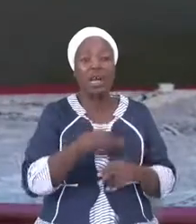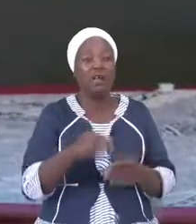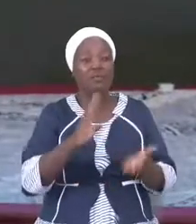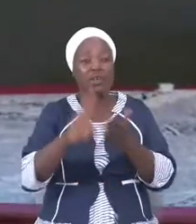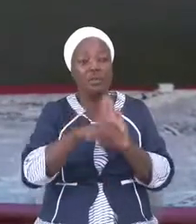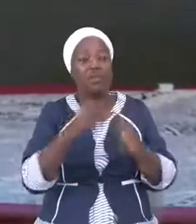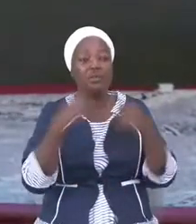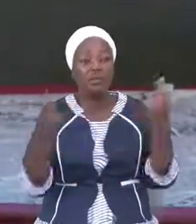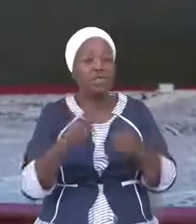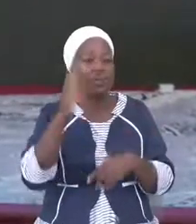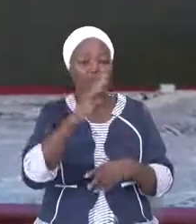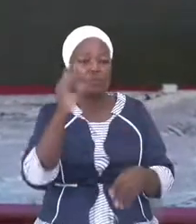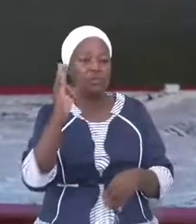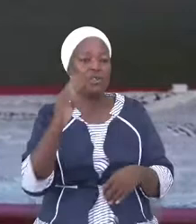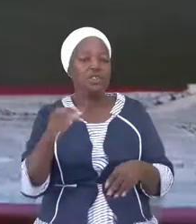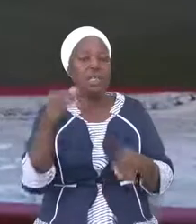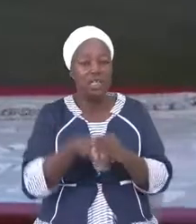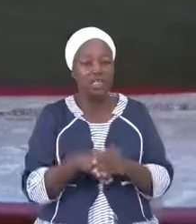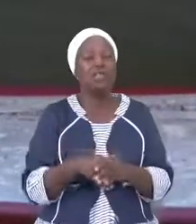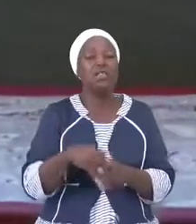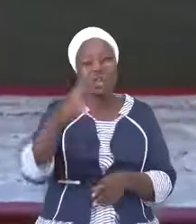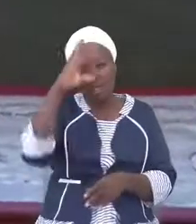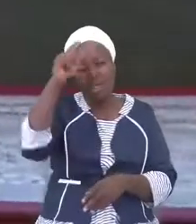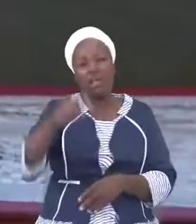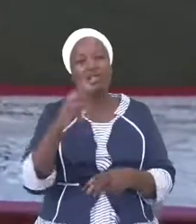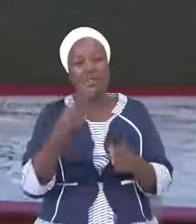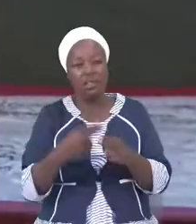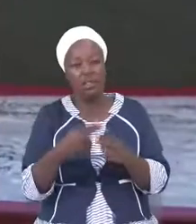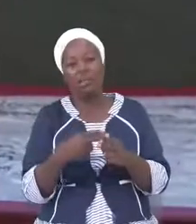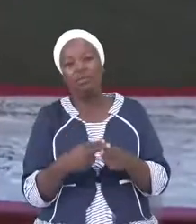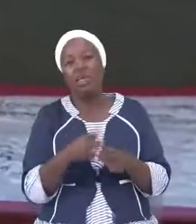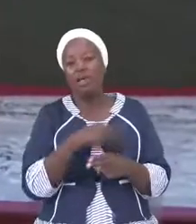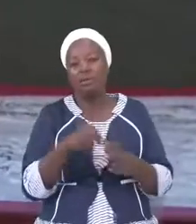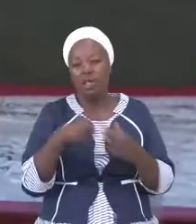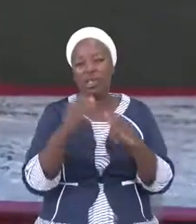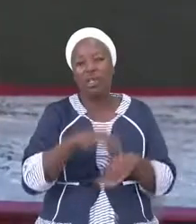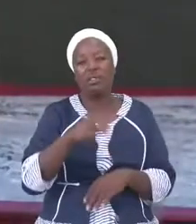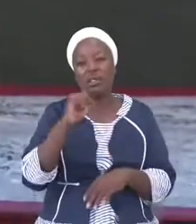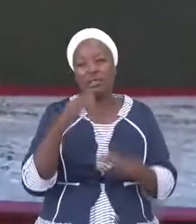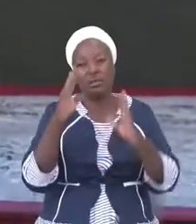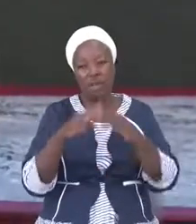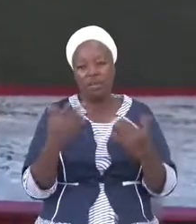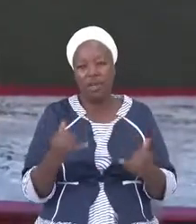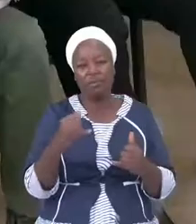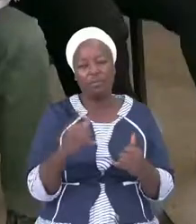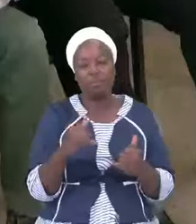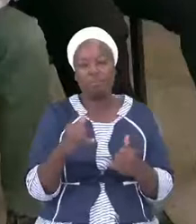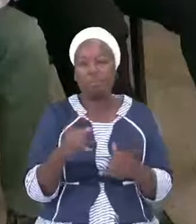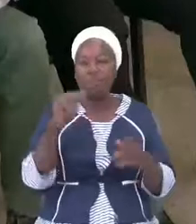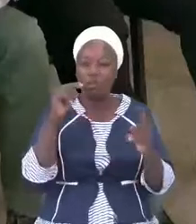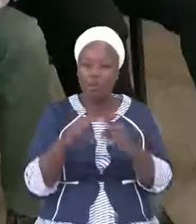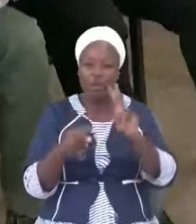péchés seraient prêchés en son nom à toutes les nations, à commencer par Jérusalem. Allons